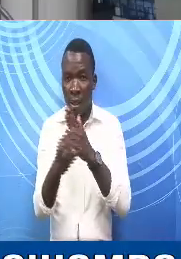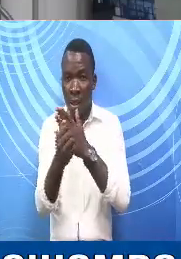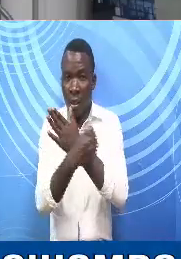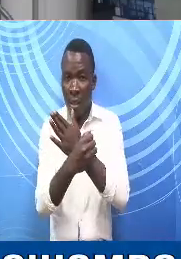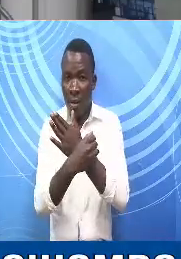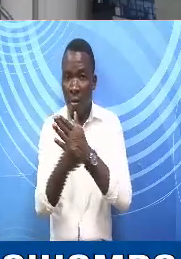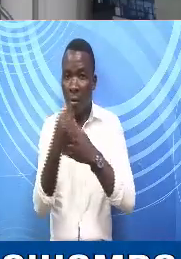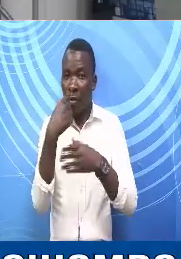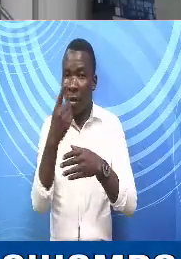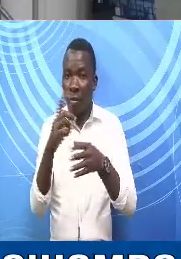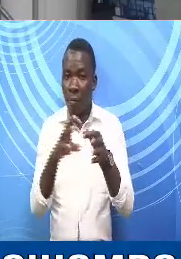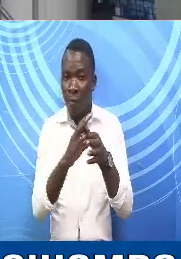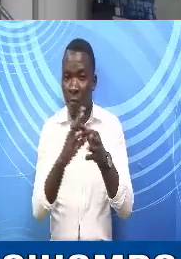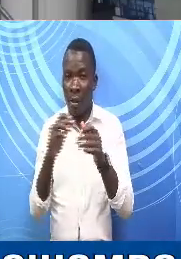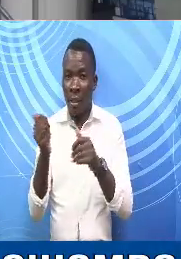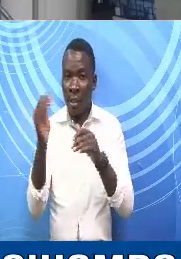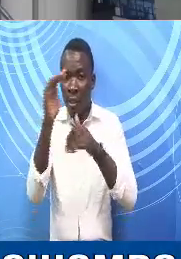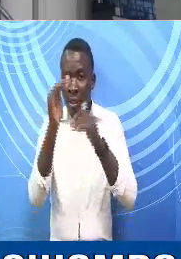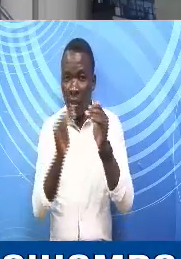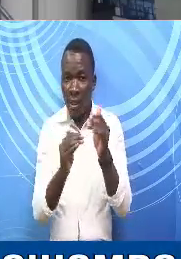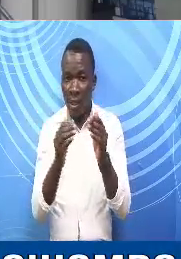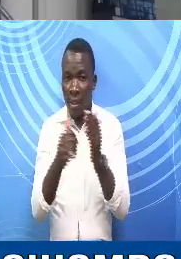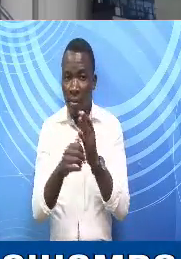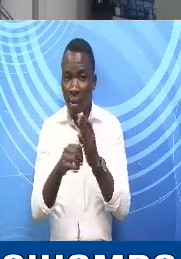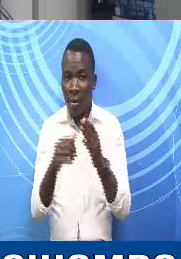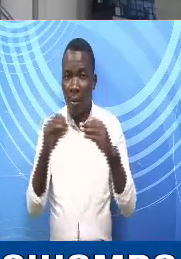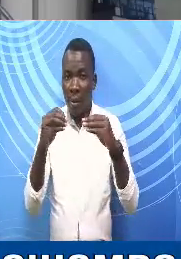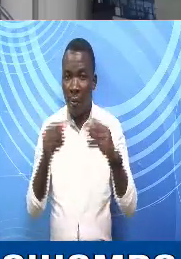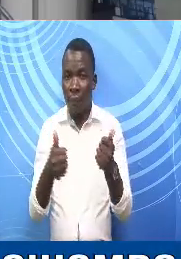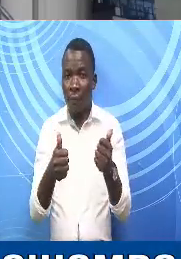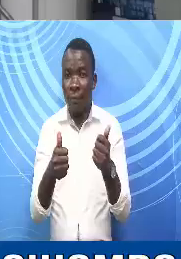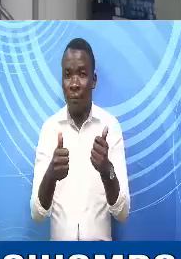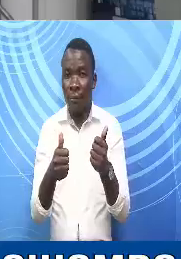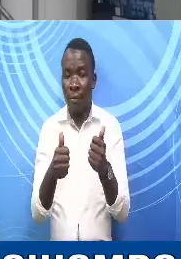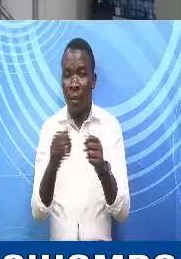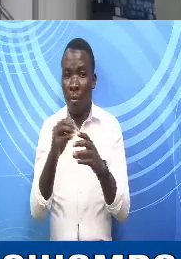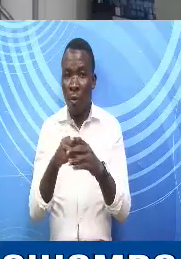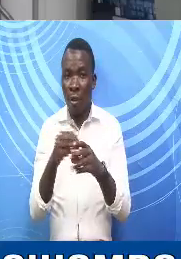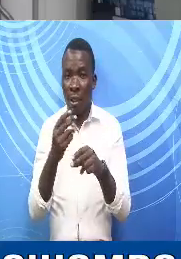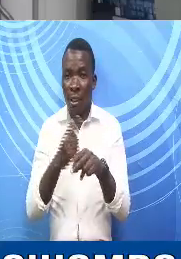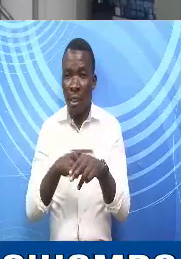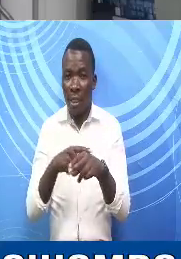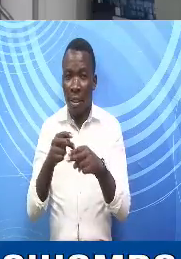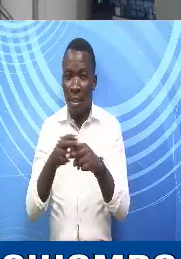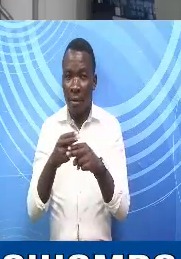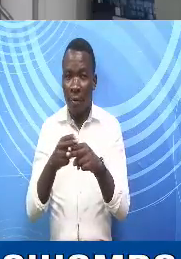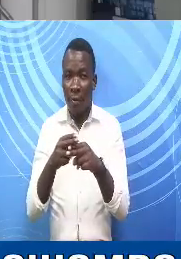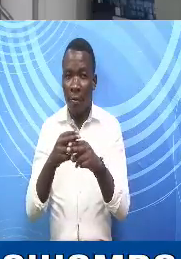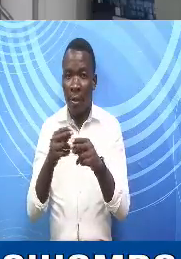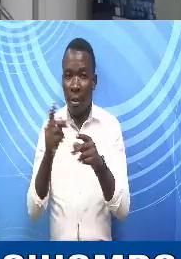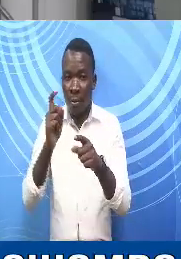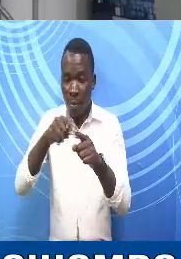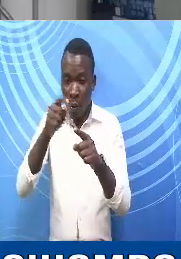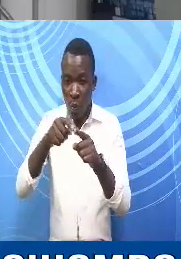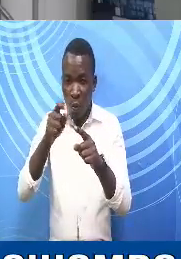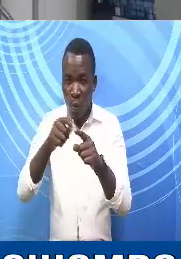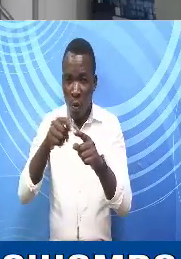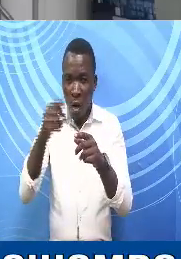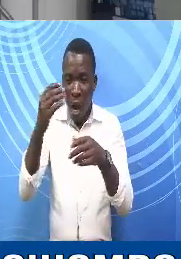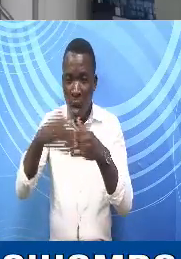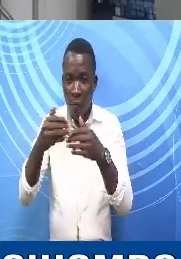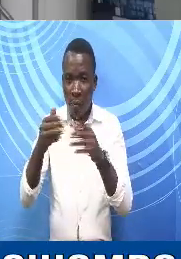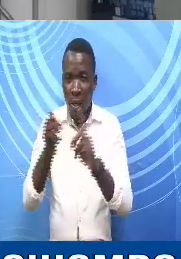ko bugiye gufatanya n'izindi nzego kugira ngo iki kibazo gishakirwe igisubizo mu gihe cyavuba ngo ibitunguru muri aka gace bikazabona